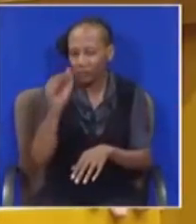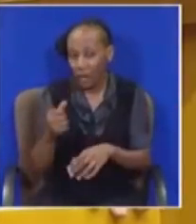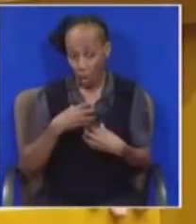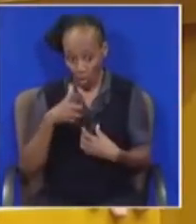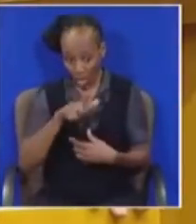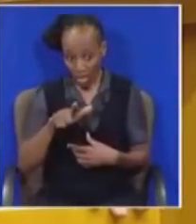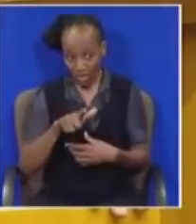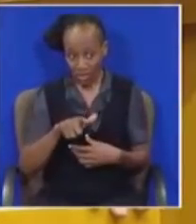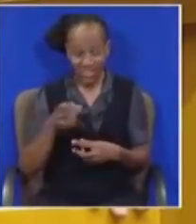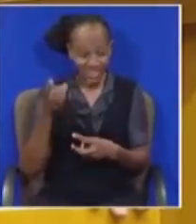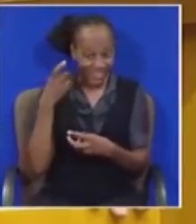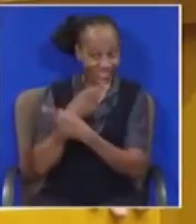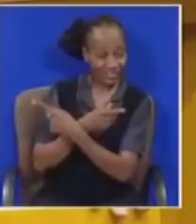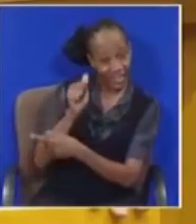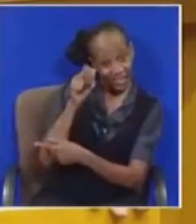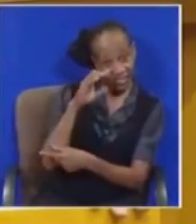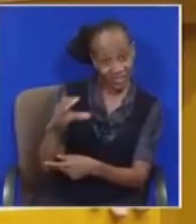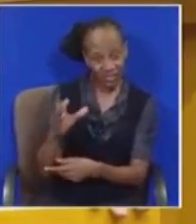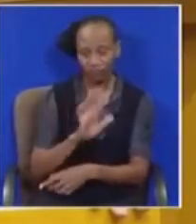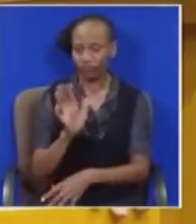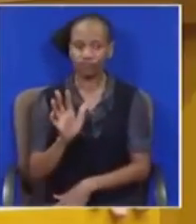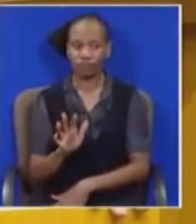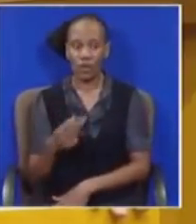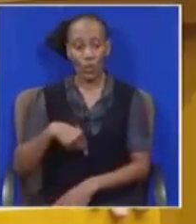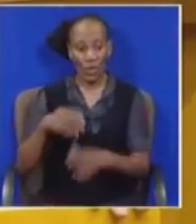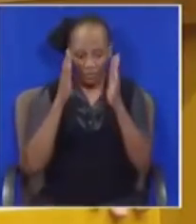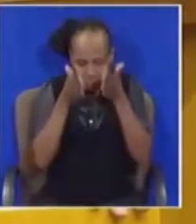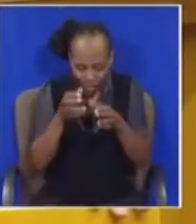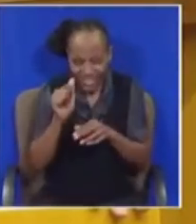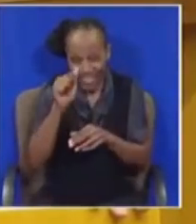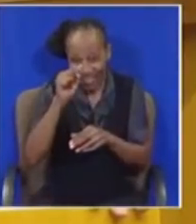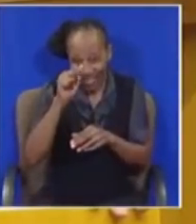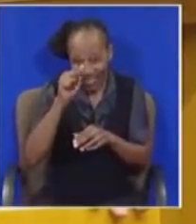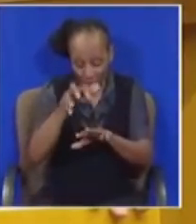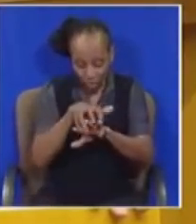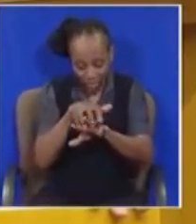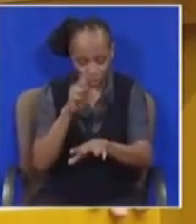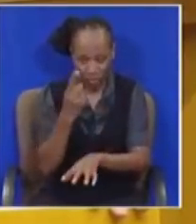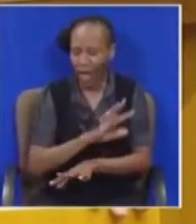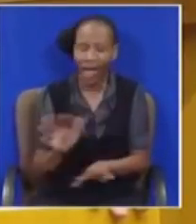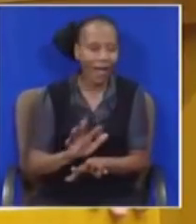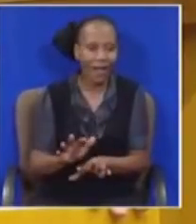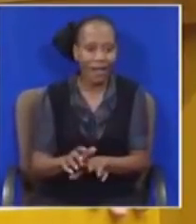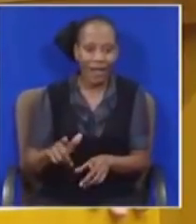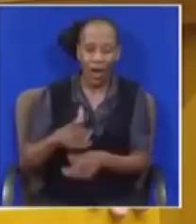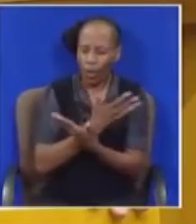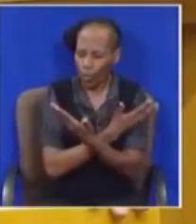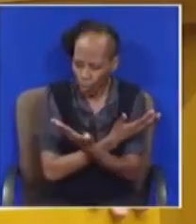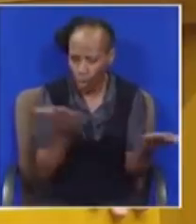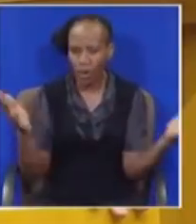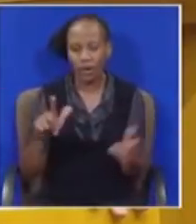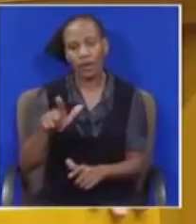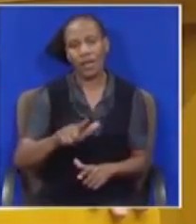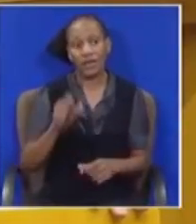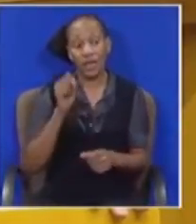net gepraat van landbougrond nie. Hier word gepraat van alle grond. So as jy die eienaar is van 'n woonhuis in